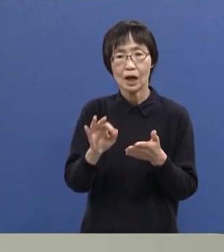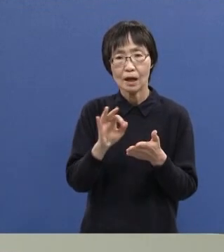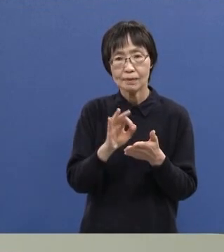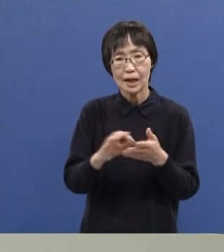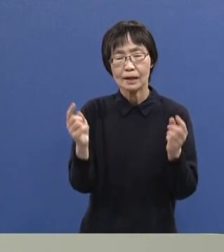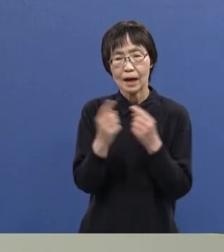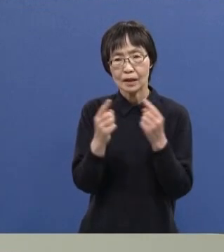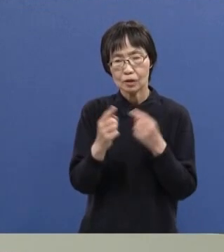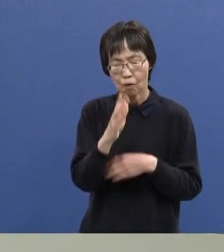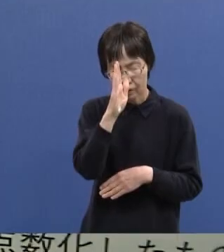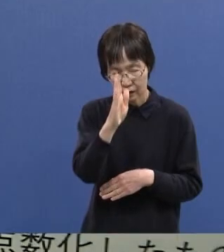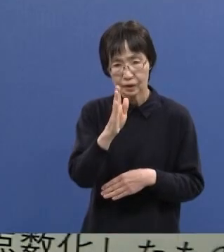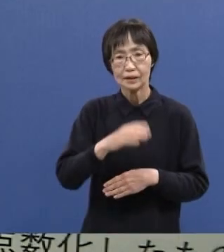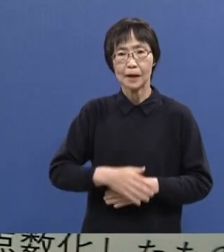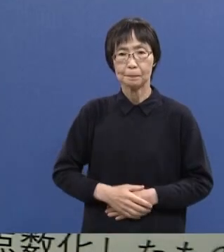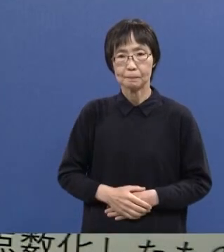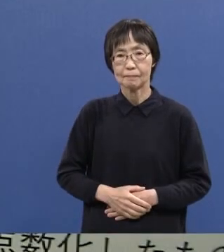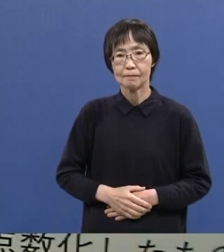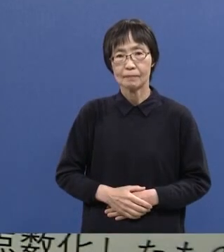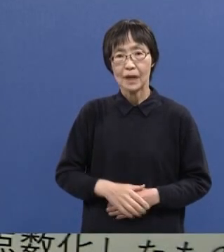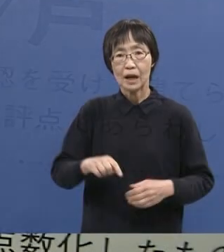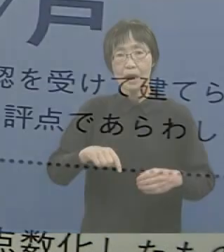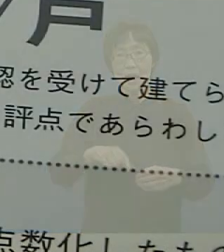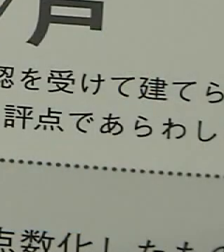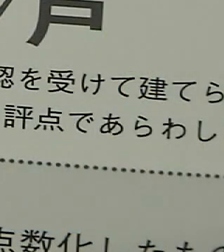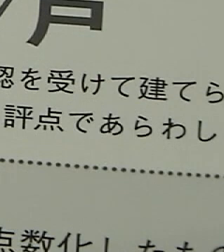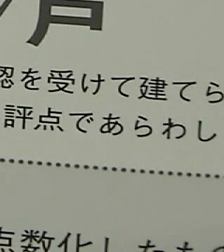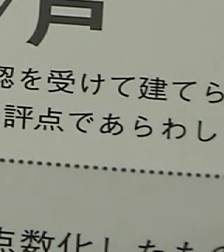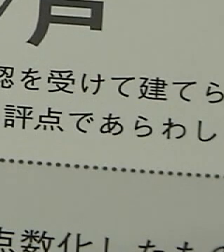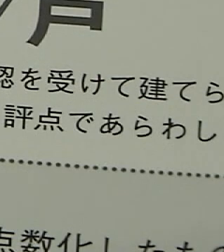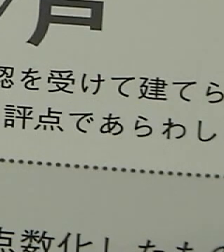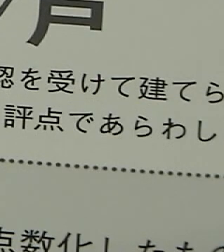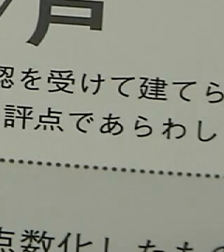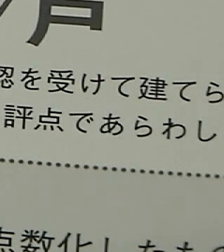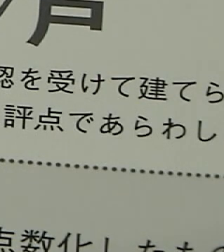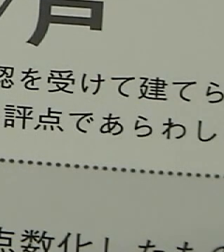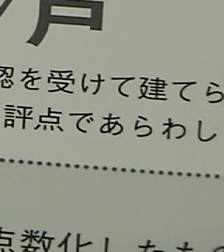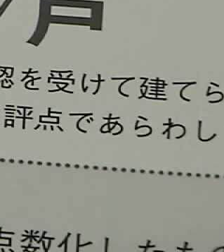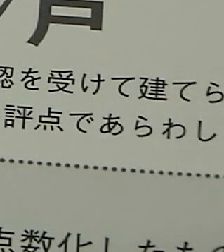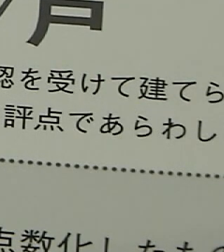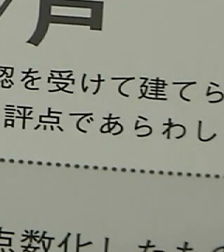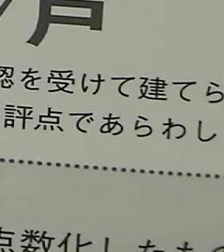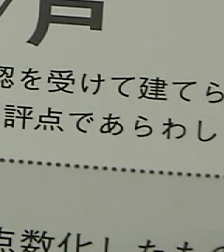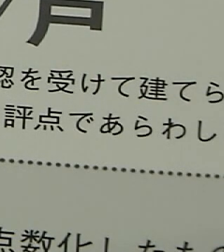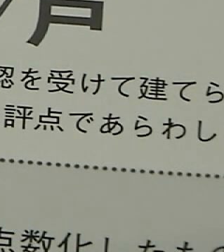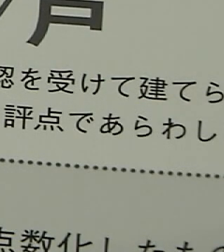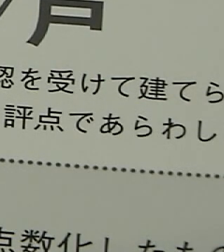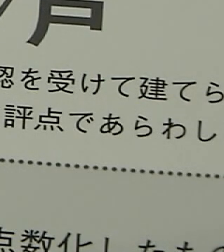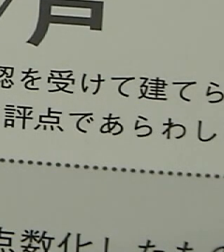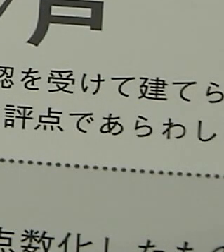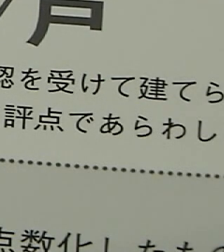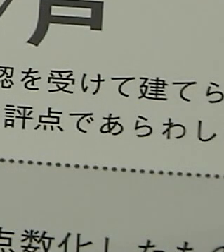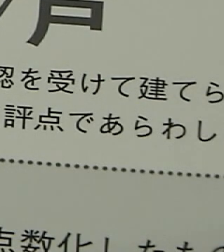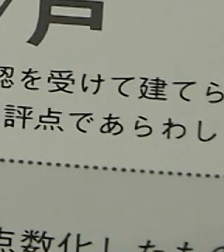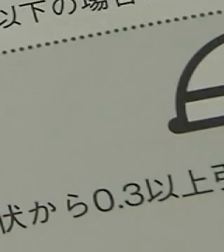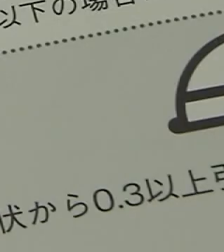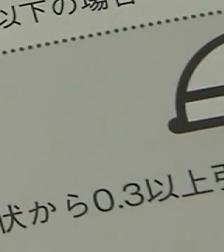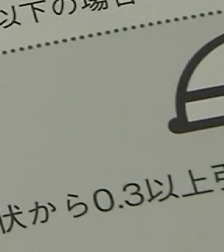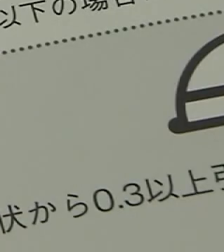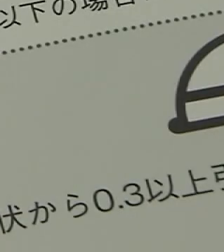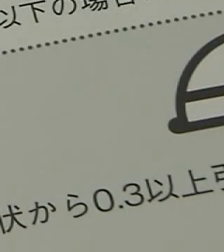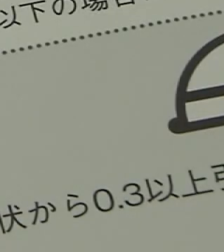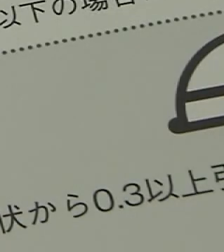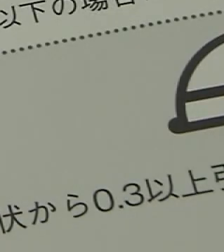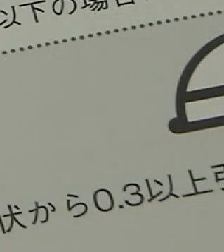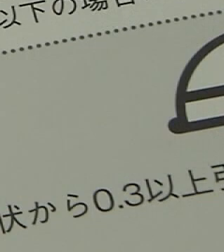ってください。 耐震診断の費用は5万5000円までなら全額補助、